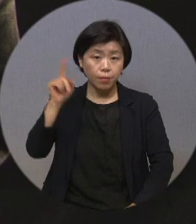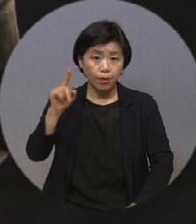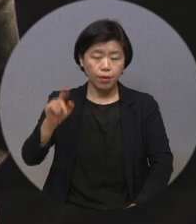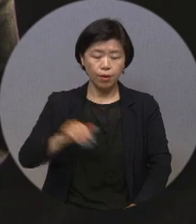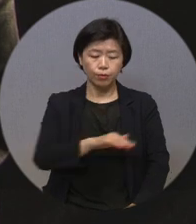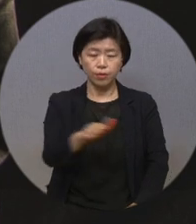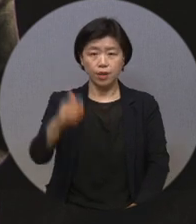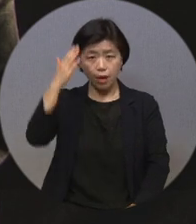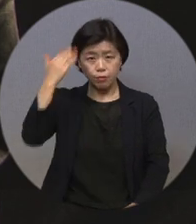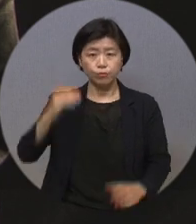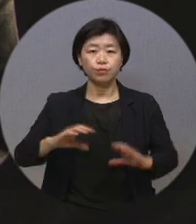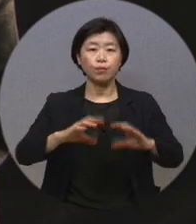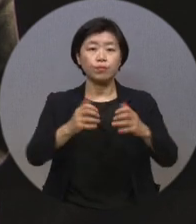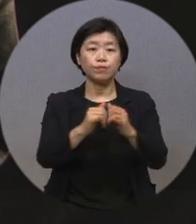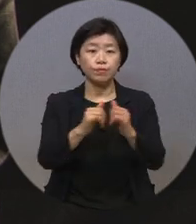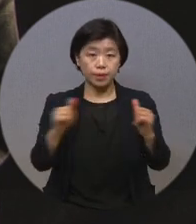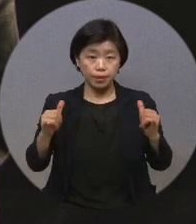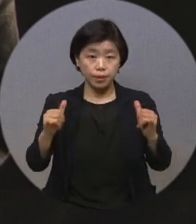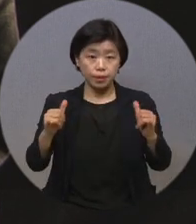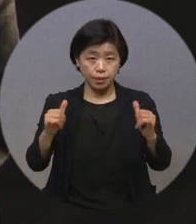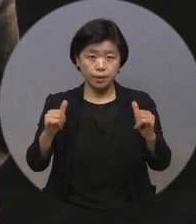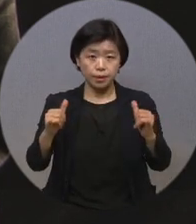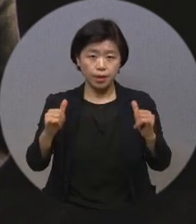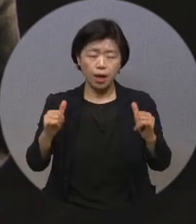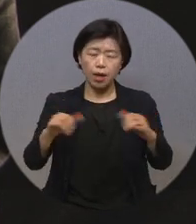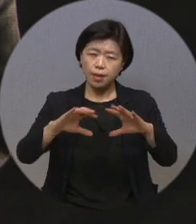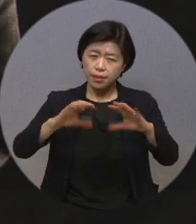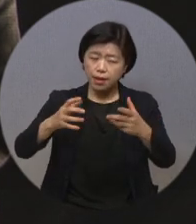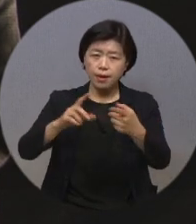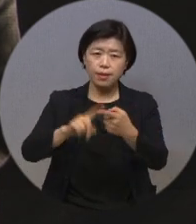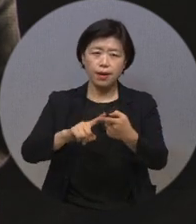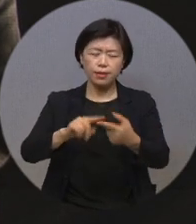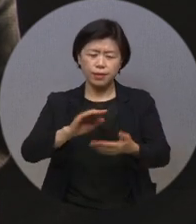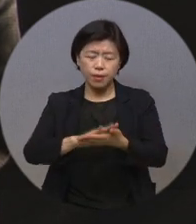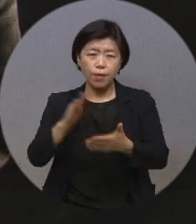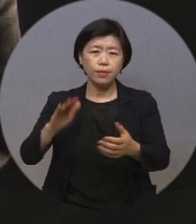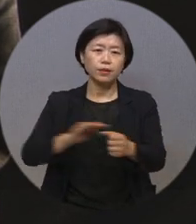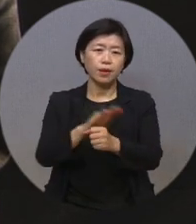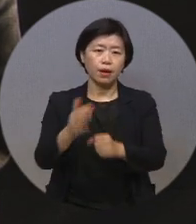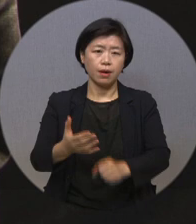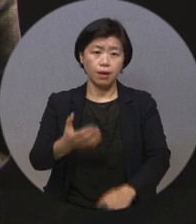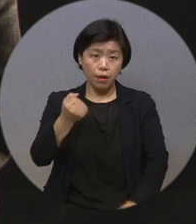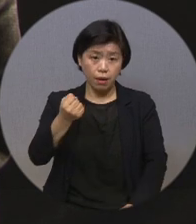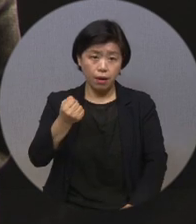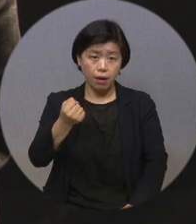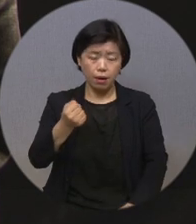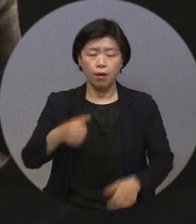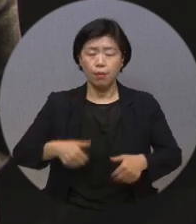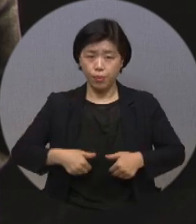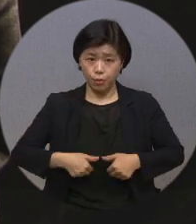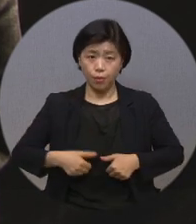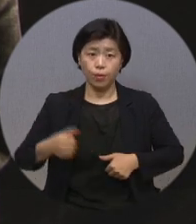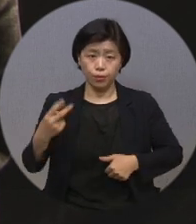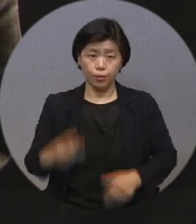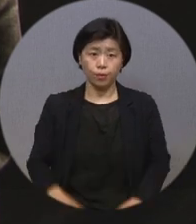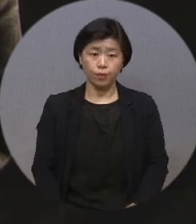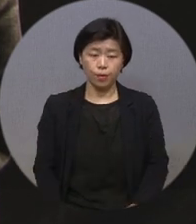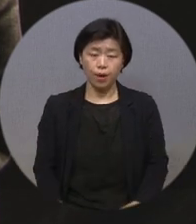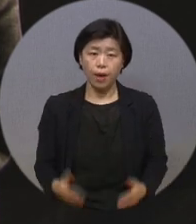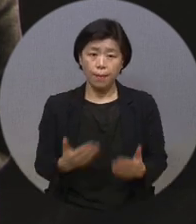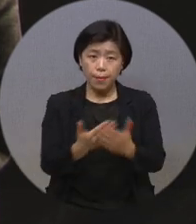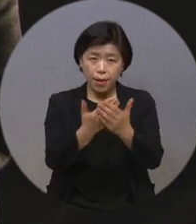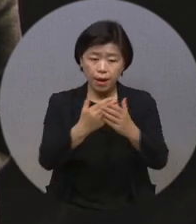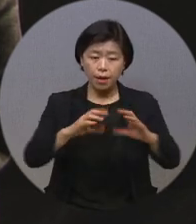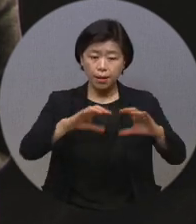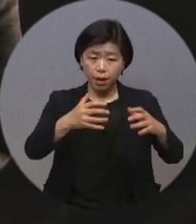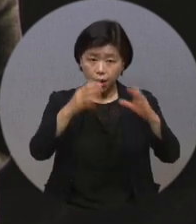가지고 또 뭔가 선진국 대열에 서 있는데 국기를 몰라가지고는 선진국의 국민이라고 할